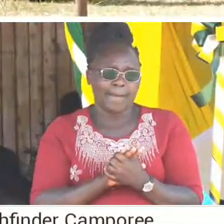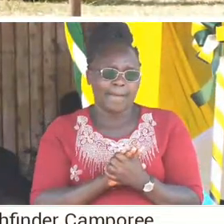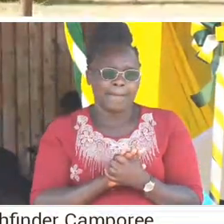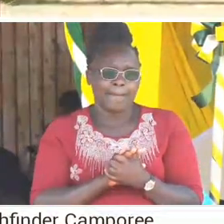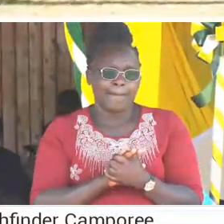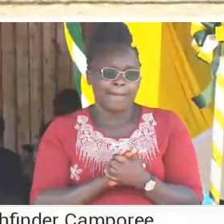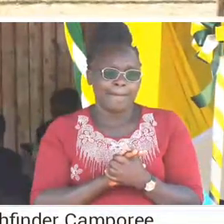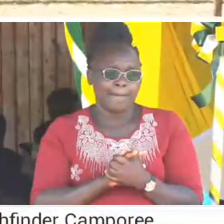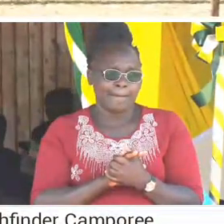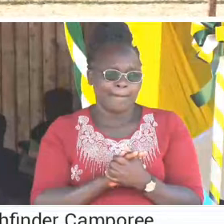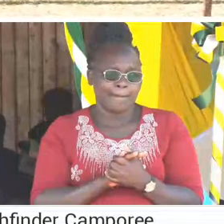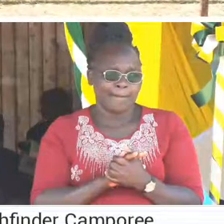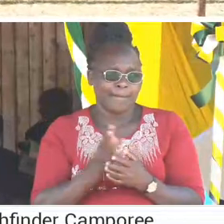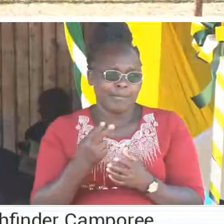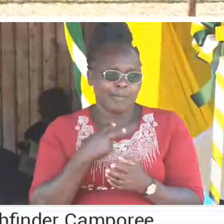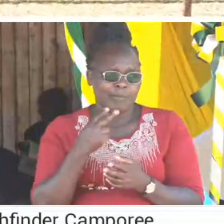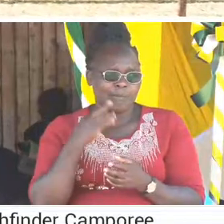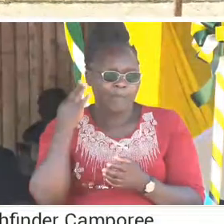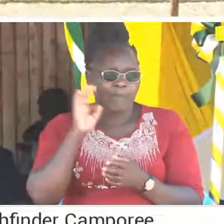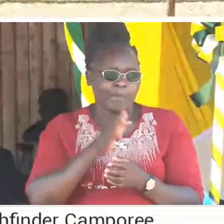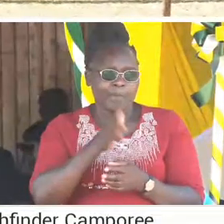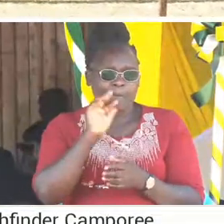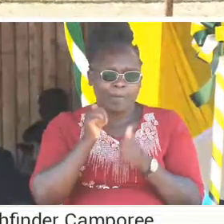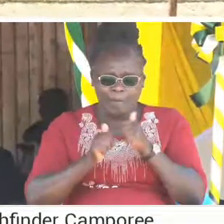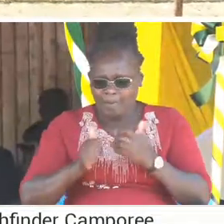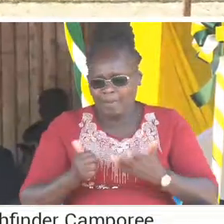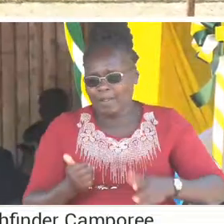Bwana ni ipi? Ufunuo